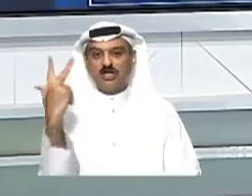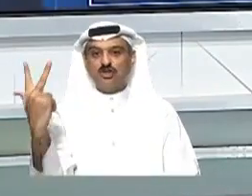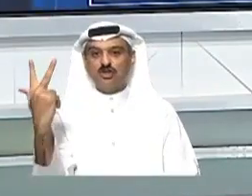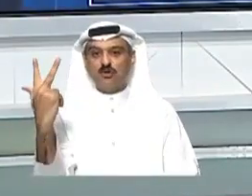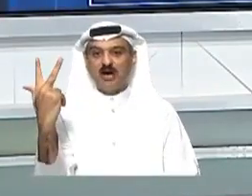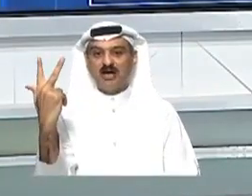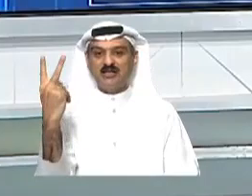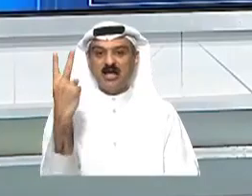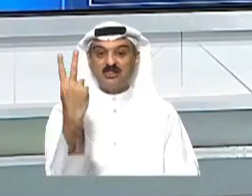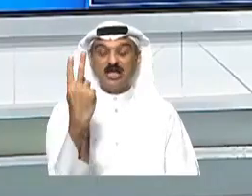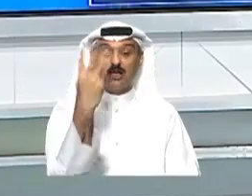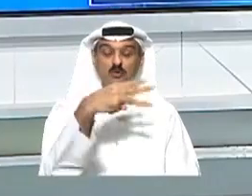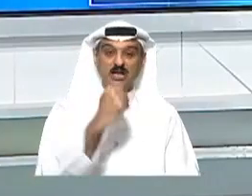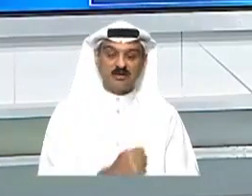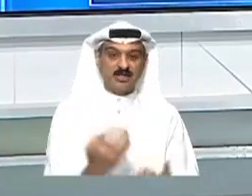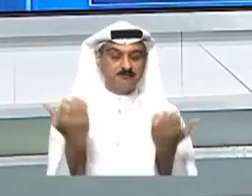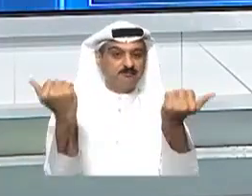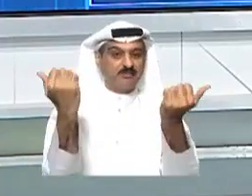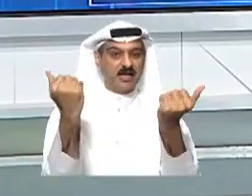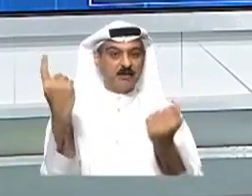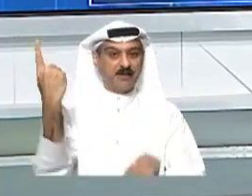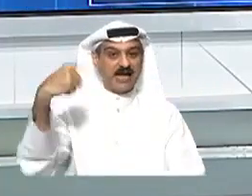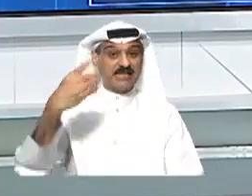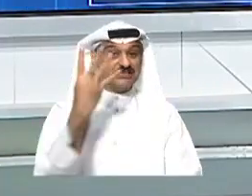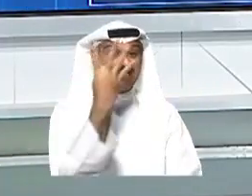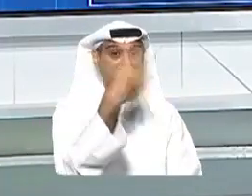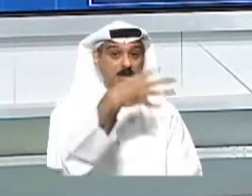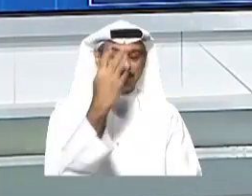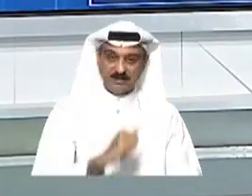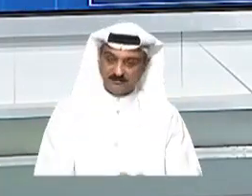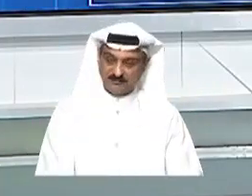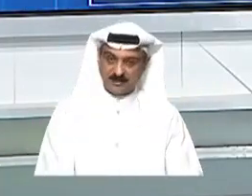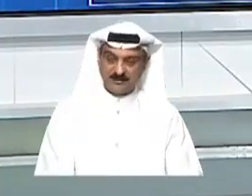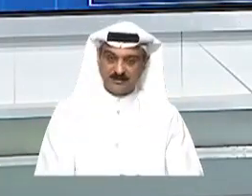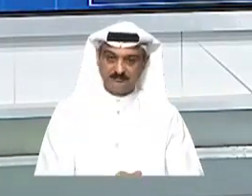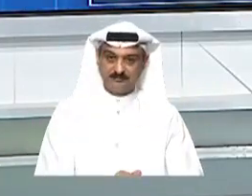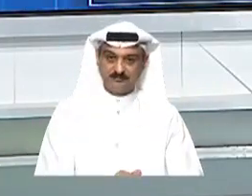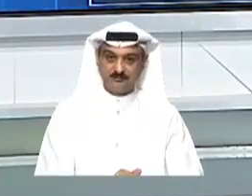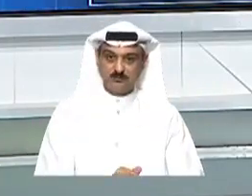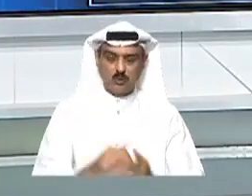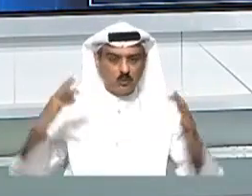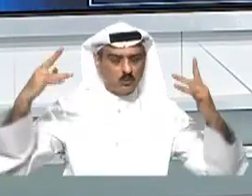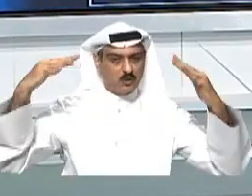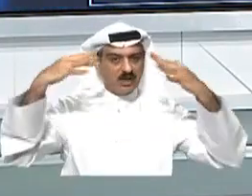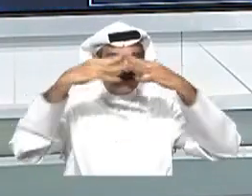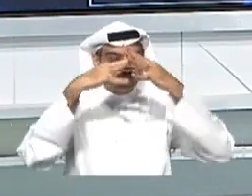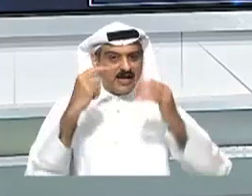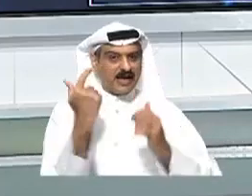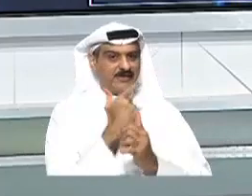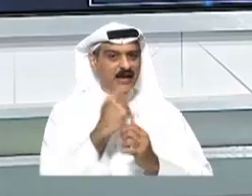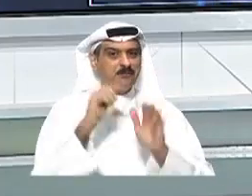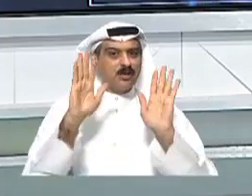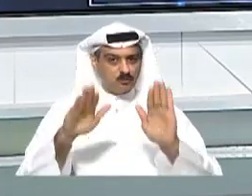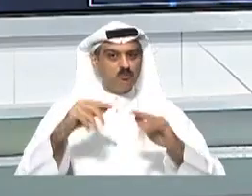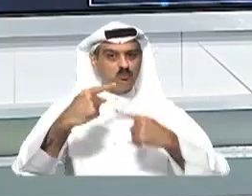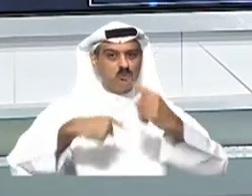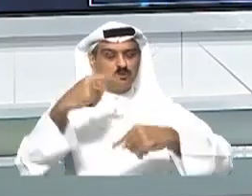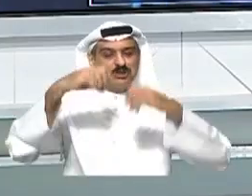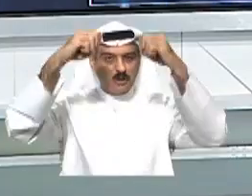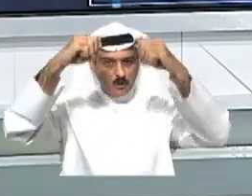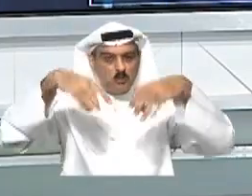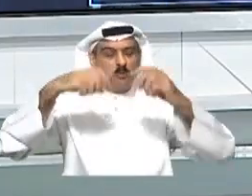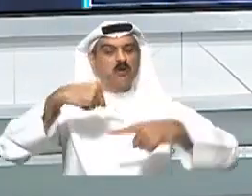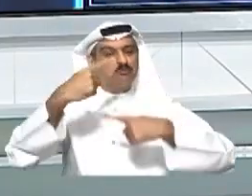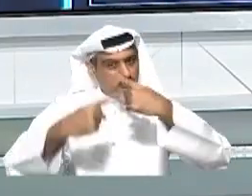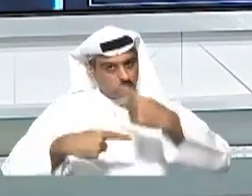وفي يوم الأربعاء 10 إلى 40 كيلومتر في الساعة، وتكاثر السحب راح يكون مستمر وفرص الأمطار بإذن الله